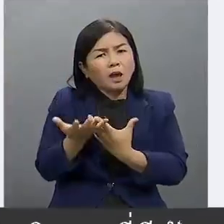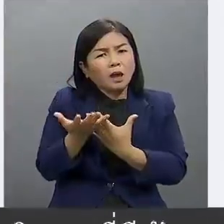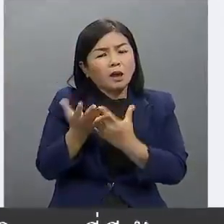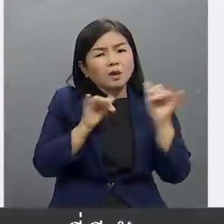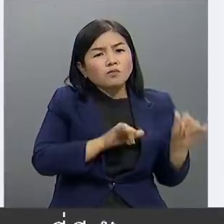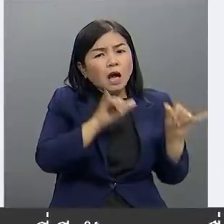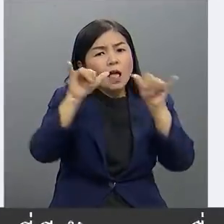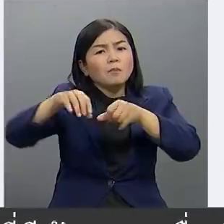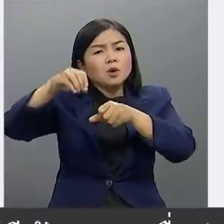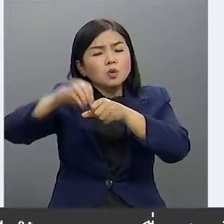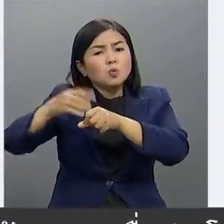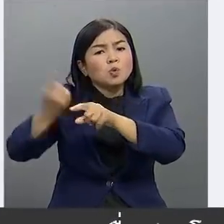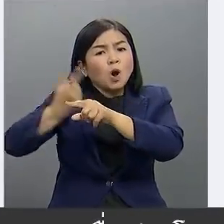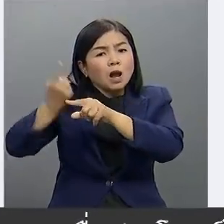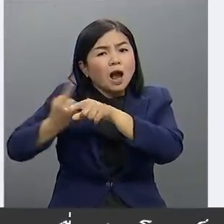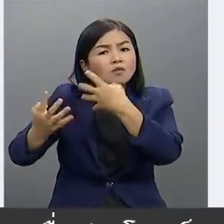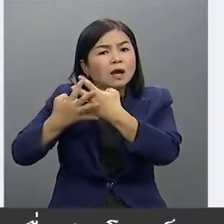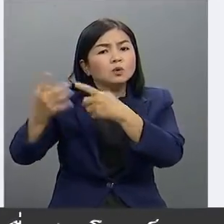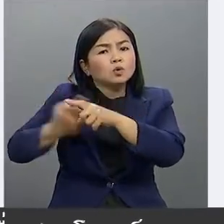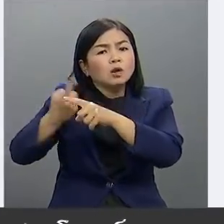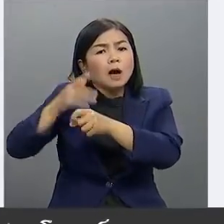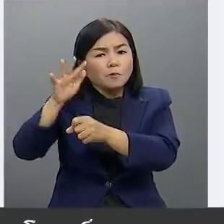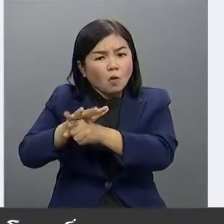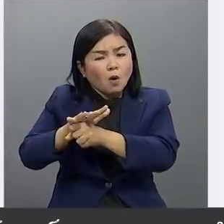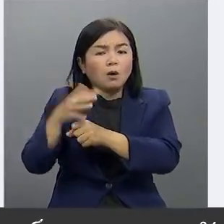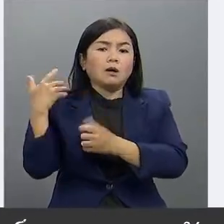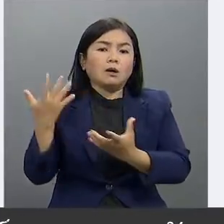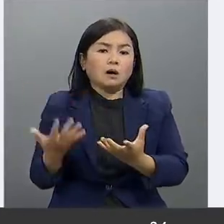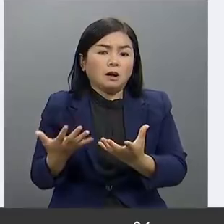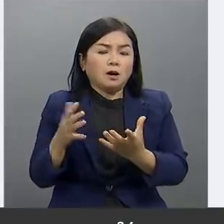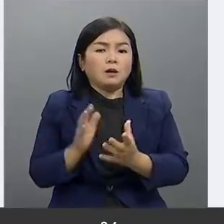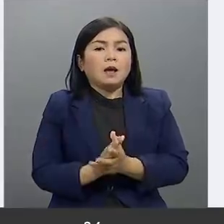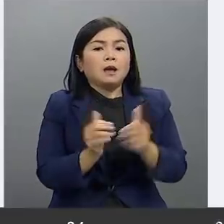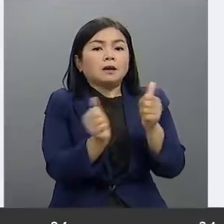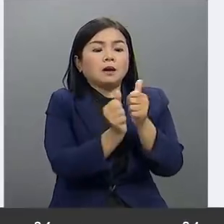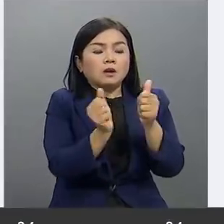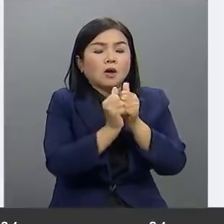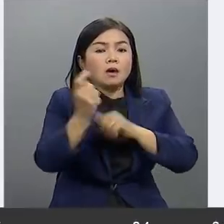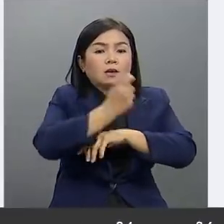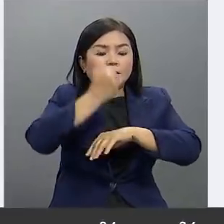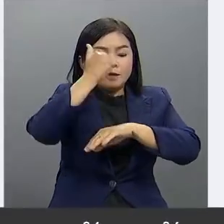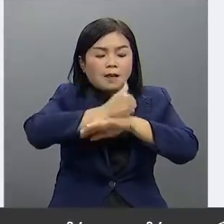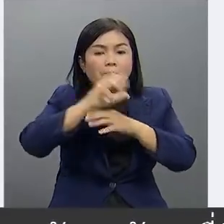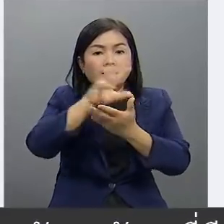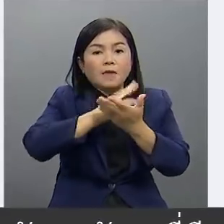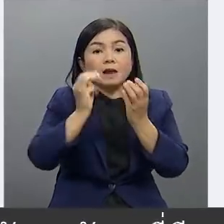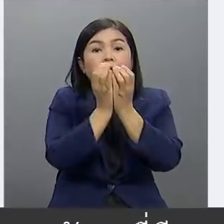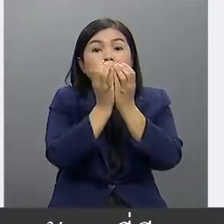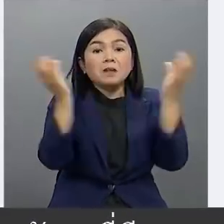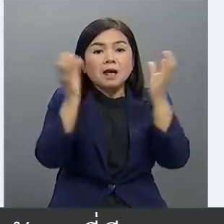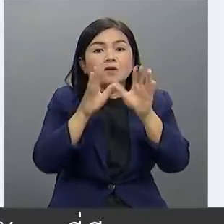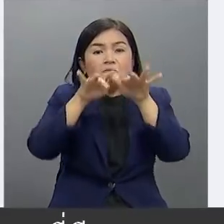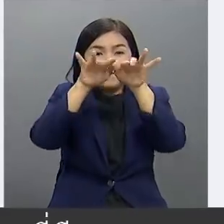มีผู้ช่วยศาสตราจารย์ปริญญาเทวานฤมิตรกุลรองอธิการบดีมหาวิทยาลัยธรรมศาสตร์โพสต์Facebookนะครับ